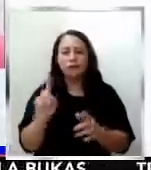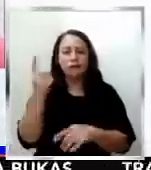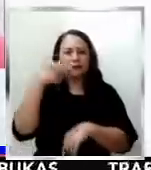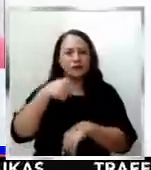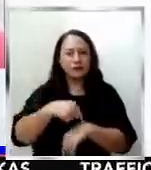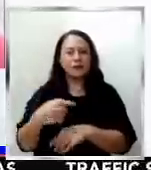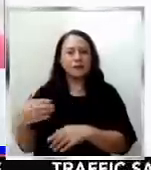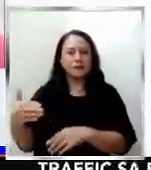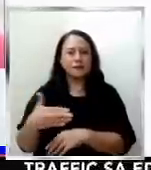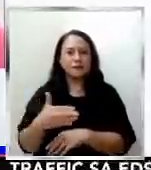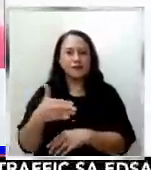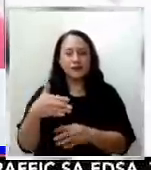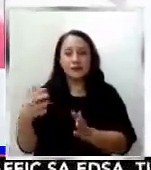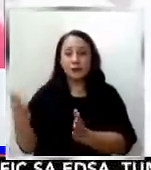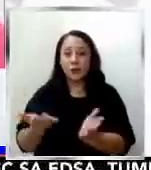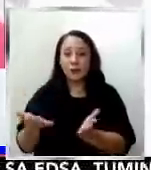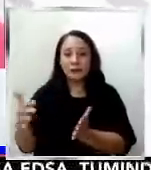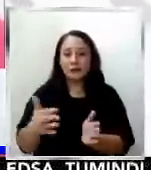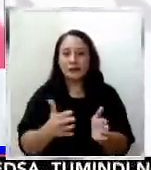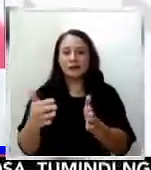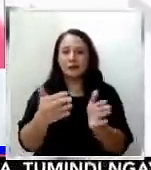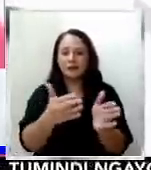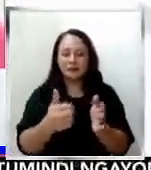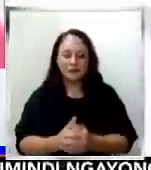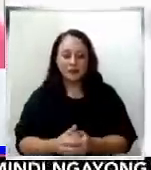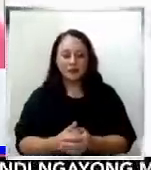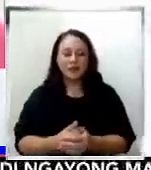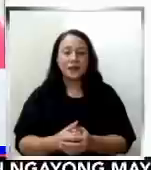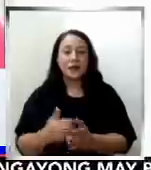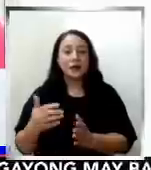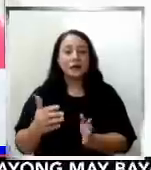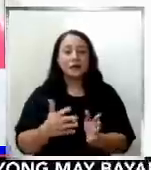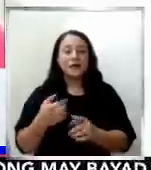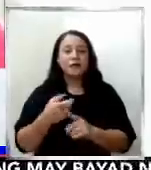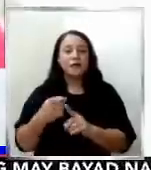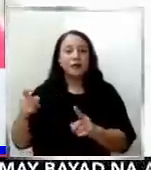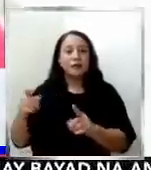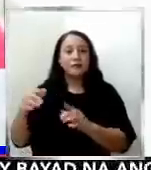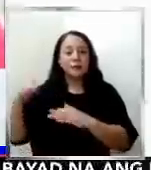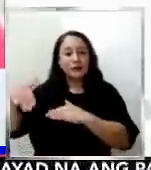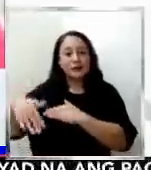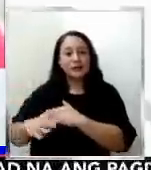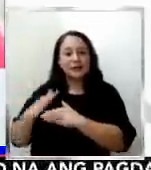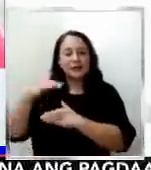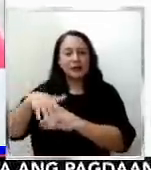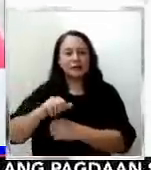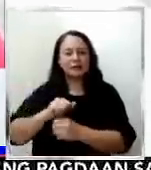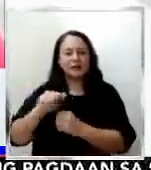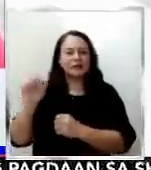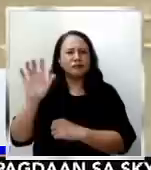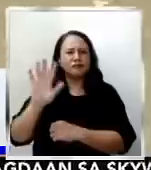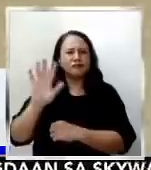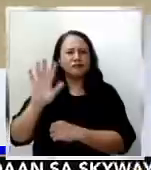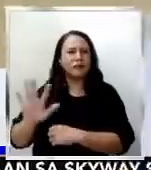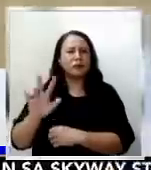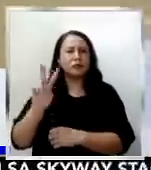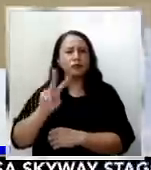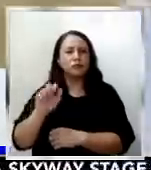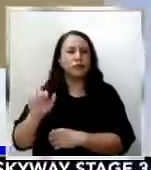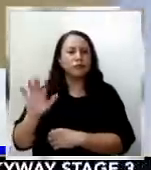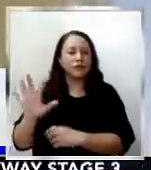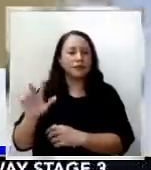dolphin dito sa ilog namin. So yung ilog po namin galing dagat ay malayo po, halos 2.5 kilometers.